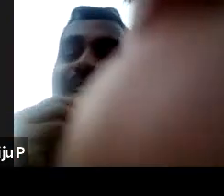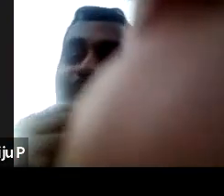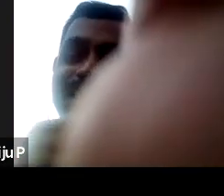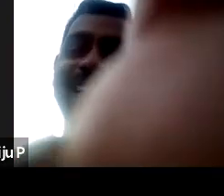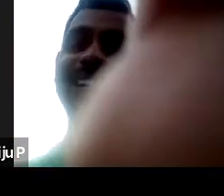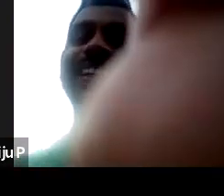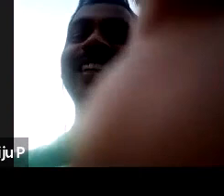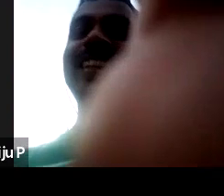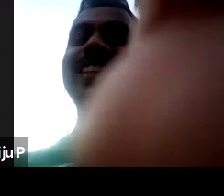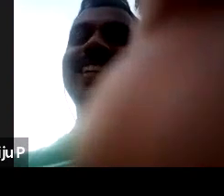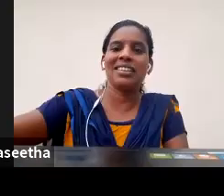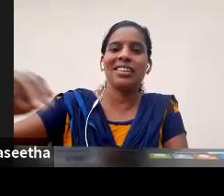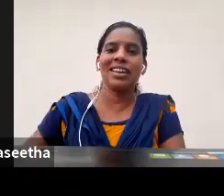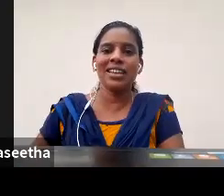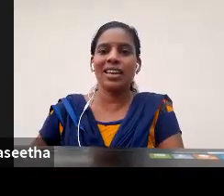എക്സ്പീരിയൻസ്